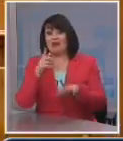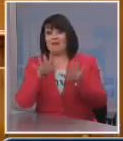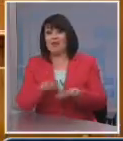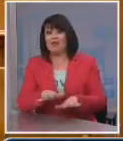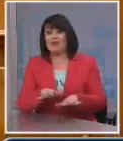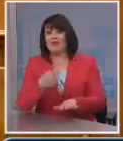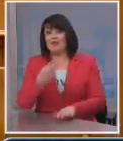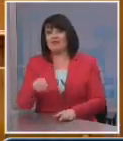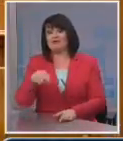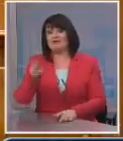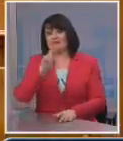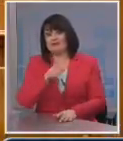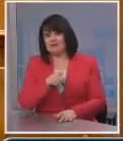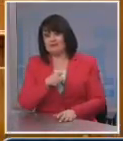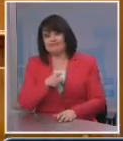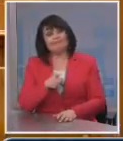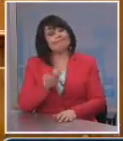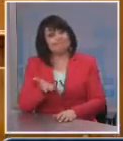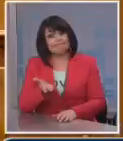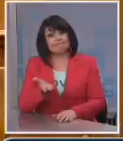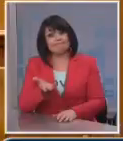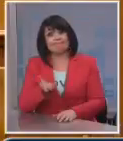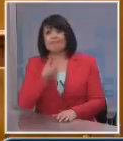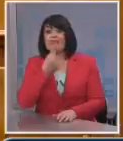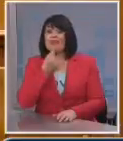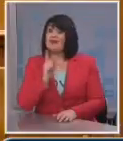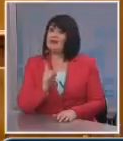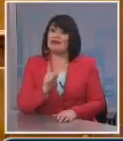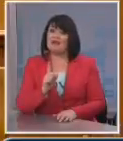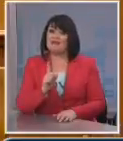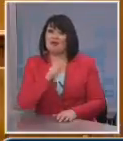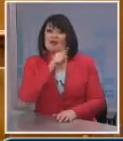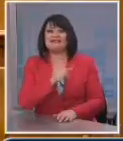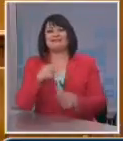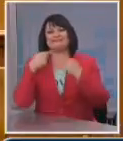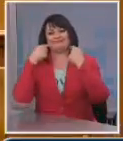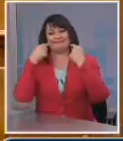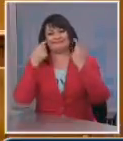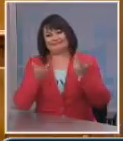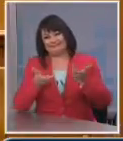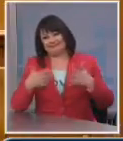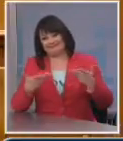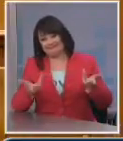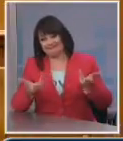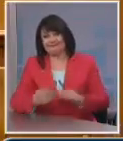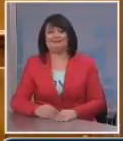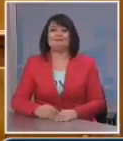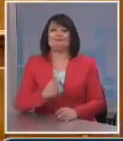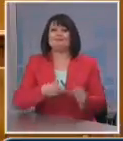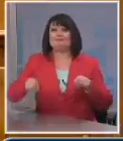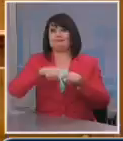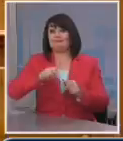αυξάνεται και η οποία δεν αντιλαμβάνεται την ευκολία με την οποία χαριεντίζεστε. Πόσες θα ήταν λοιπόν οι πρόσθετες εισφορές, κύριε